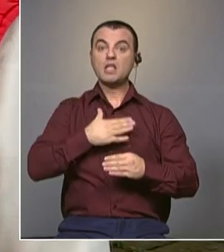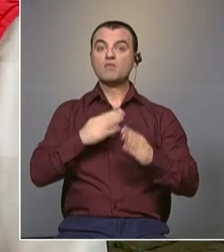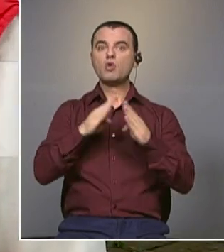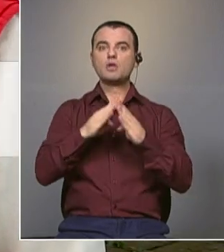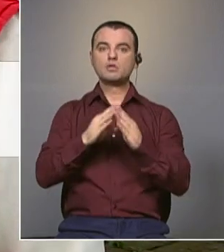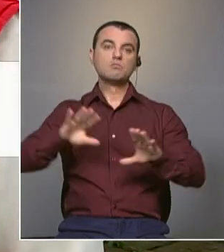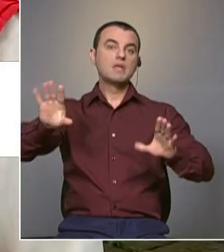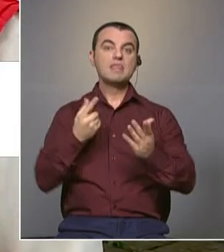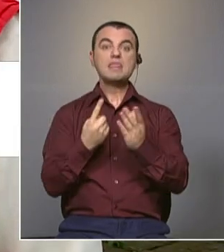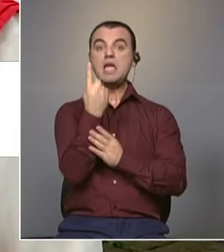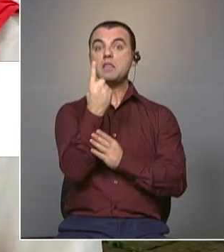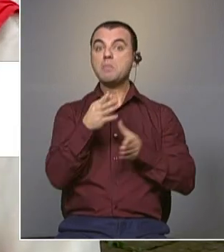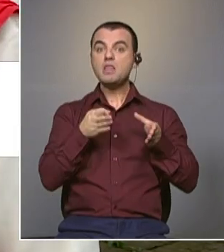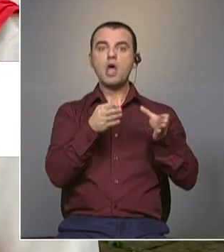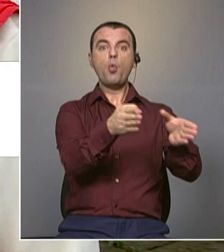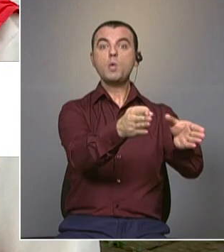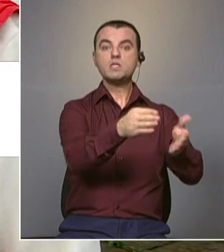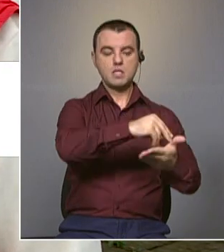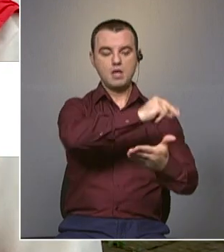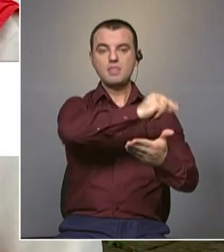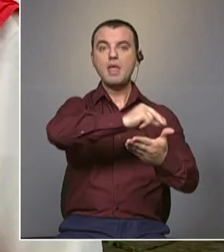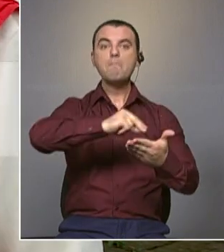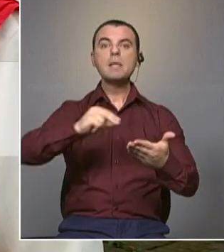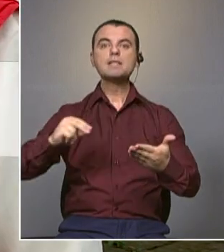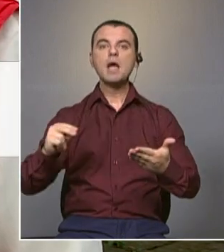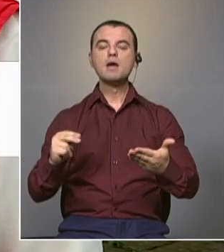улицата написах